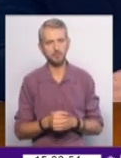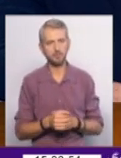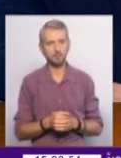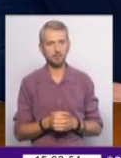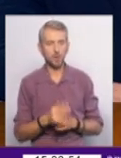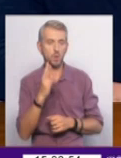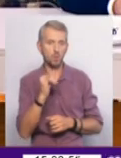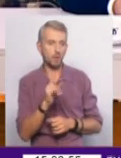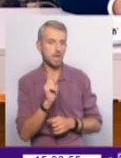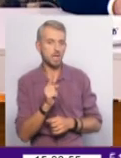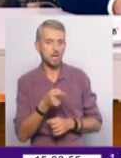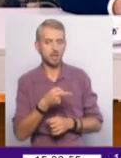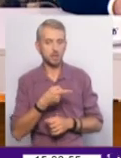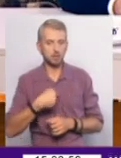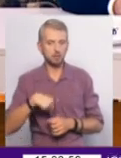Ну, але ми